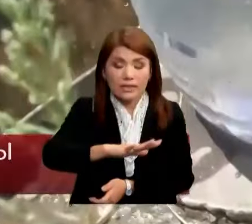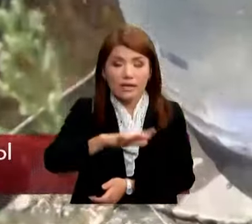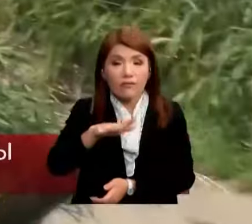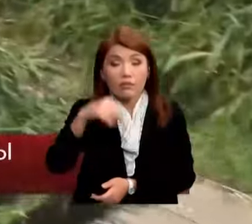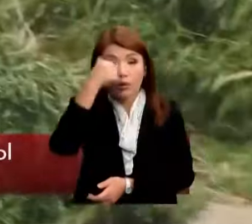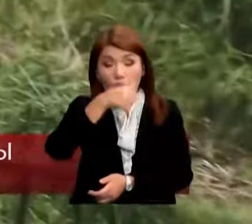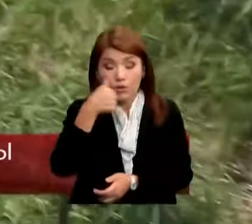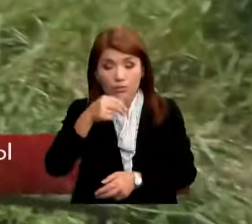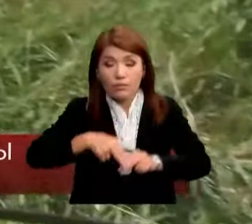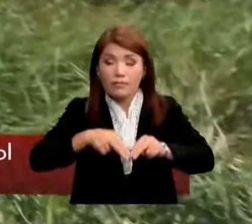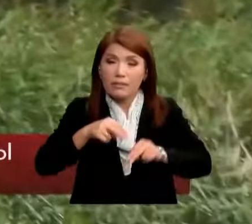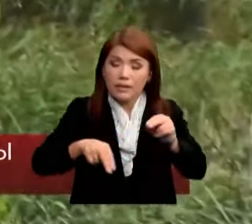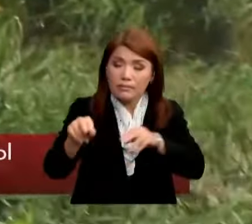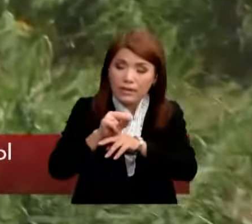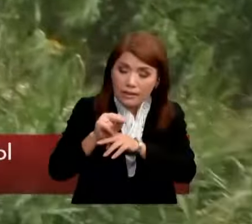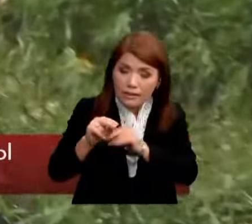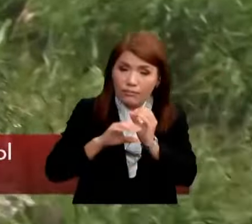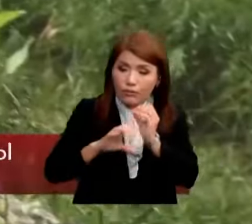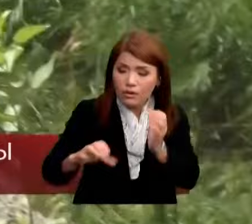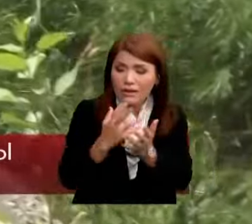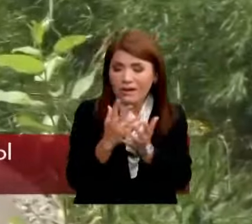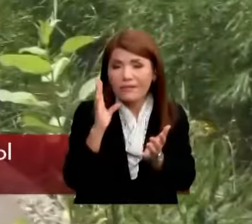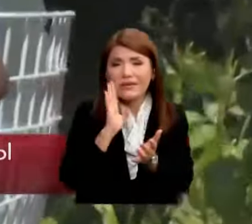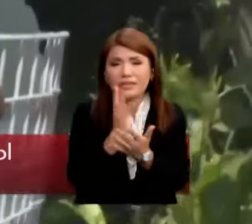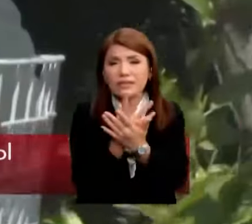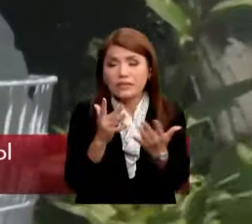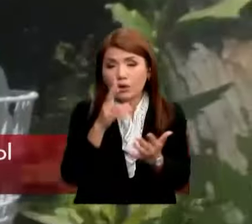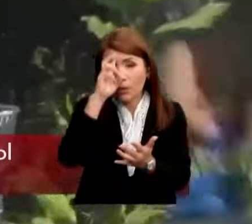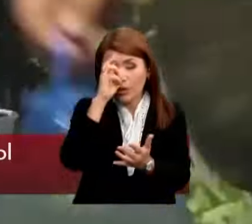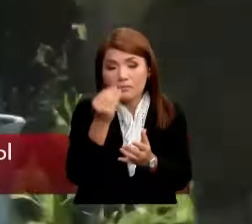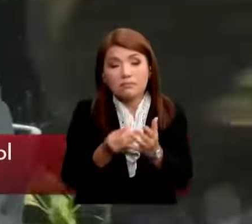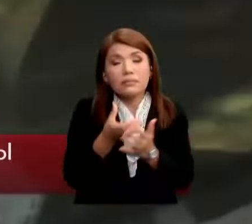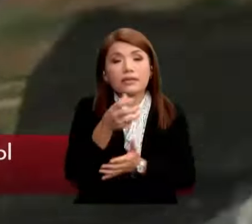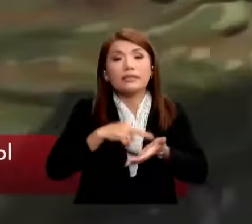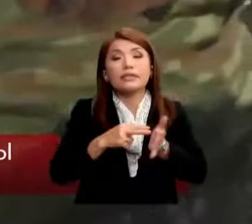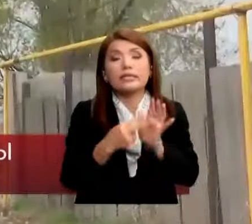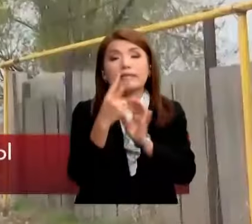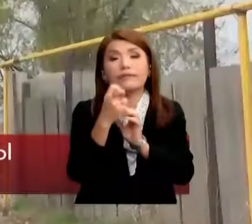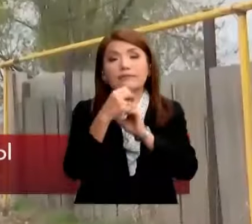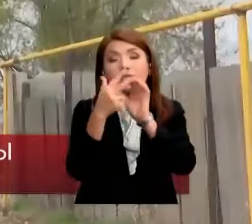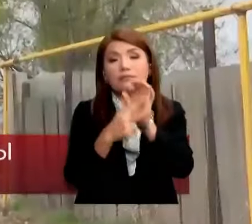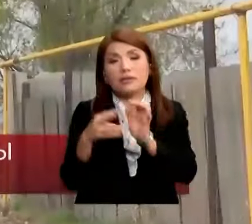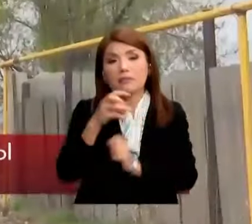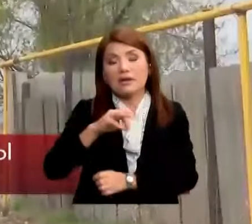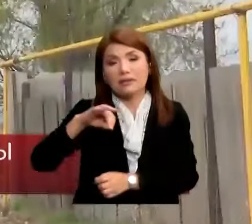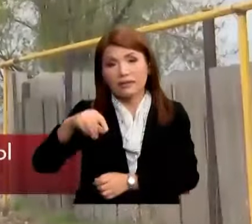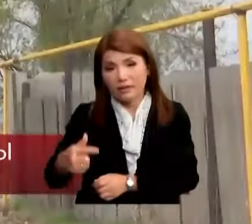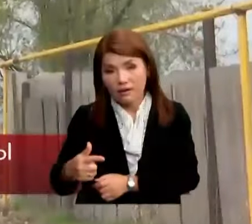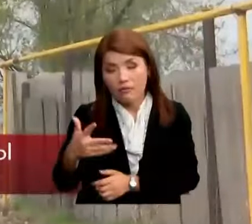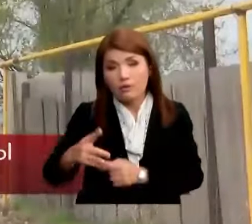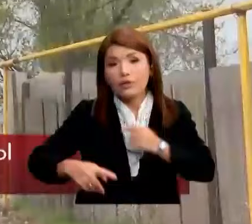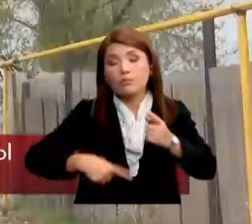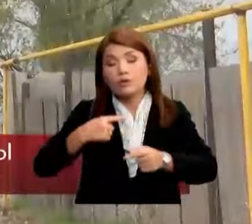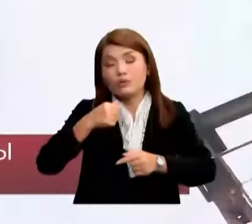году на строительство и реконструкцию системы из госбюджета предусмотрено 218 млрд тенге в прошлом году